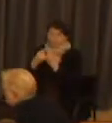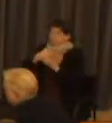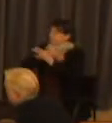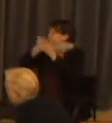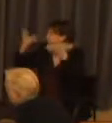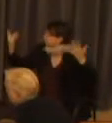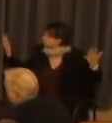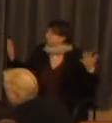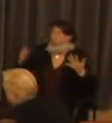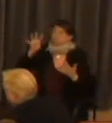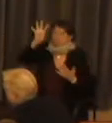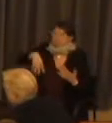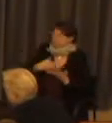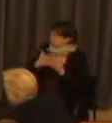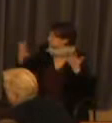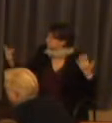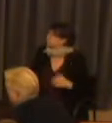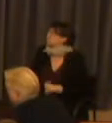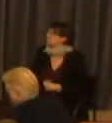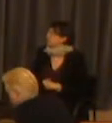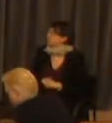Per exemple,